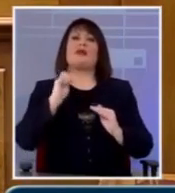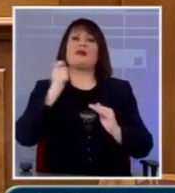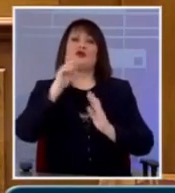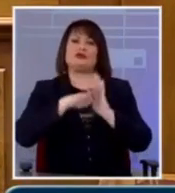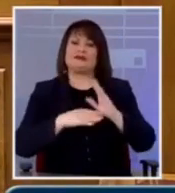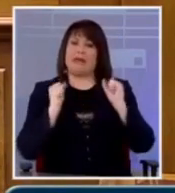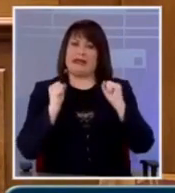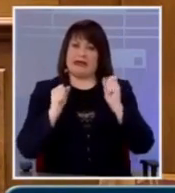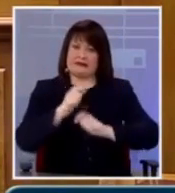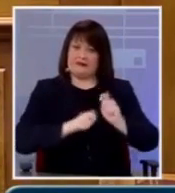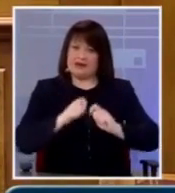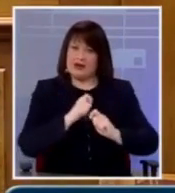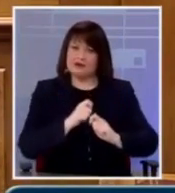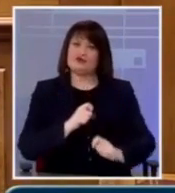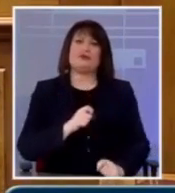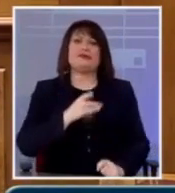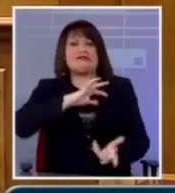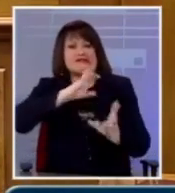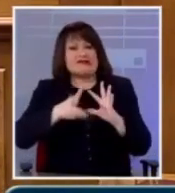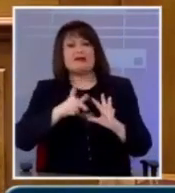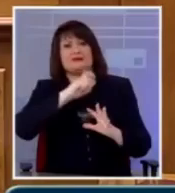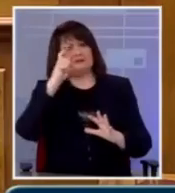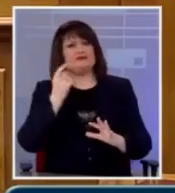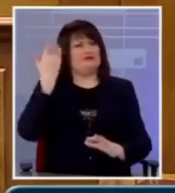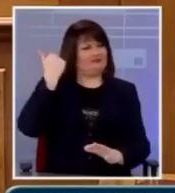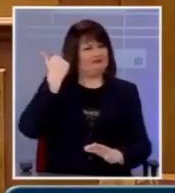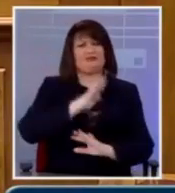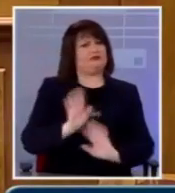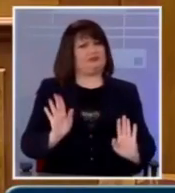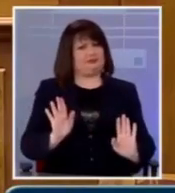υγείας, χωρίς τις γνωστές στρεβλώσεις και αγγυλώσεις του χθες,